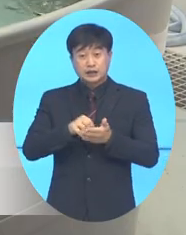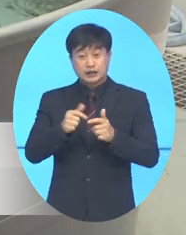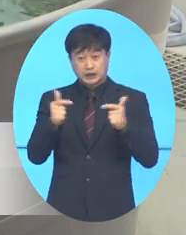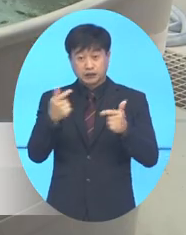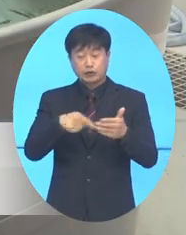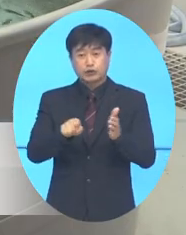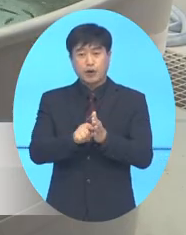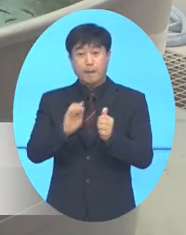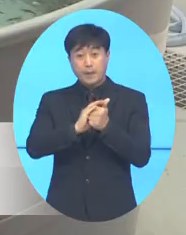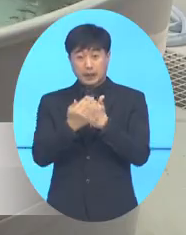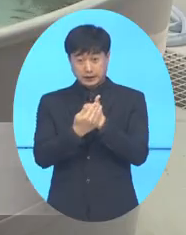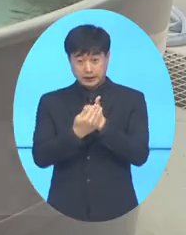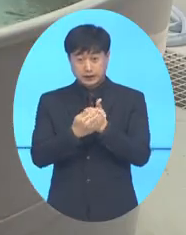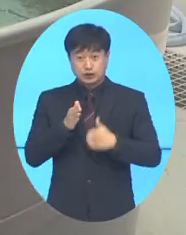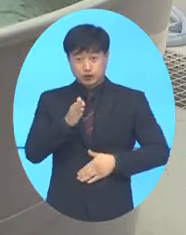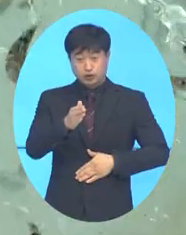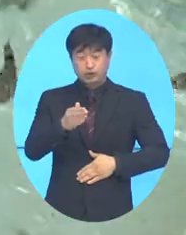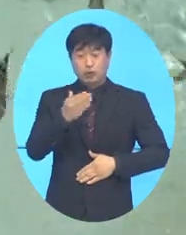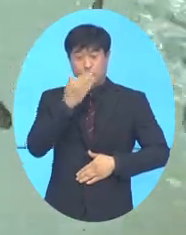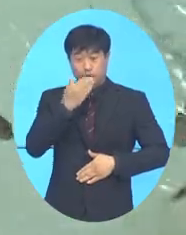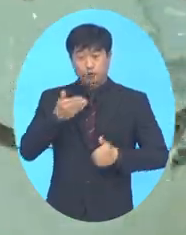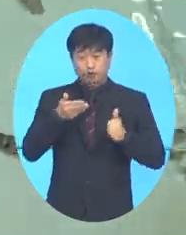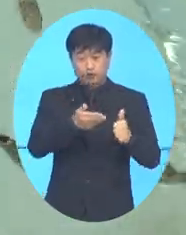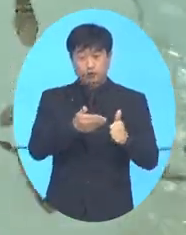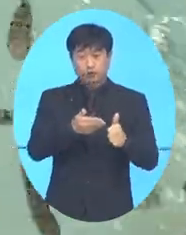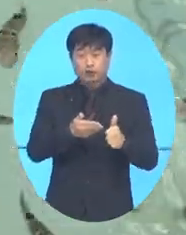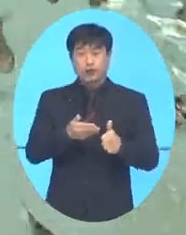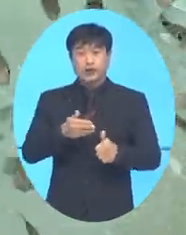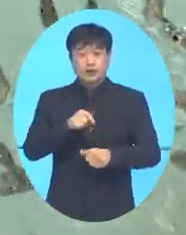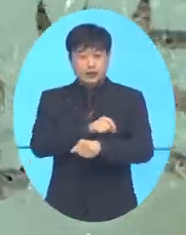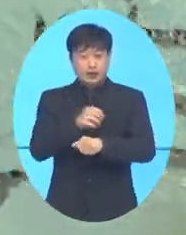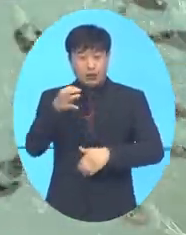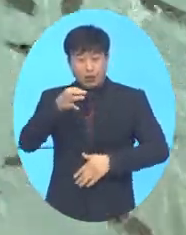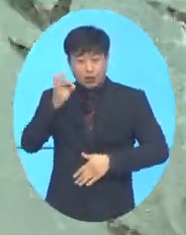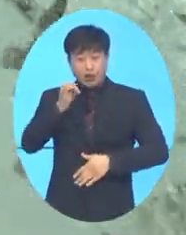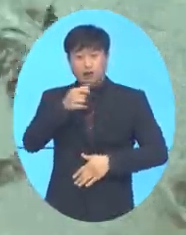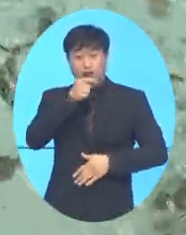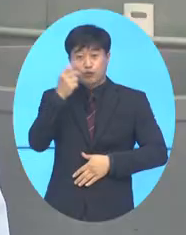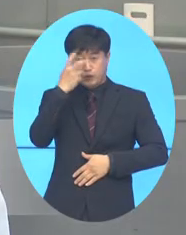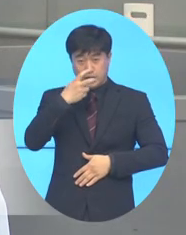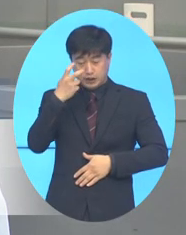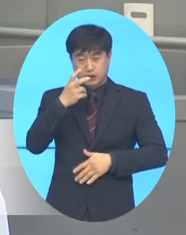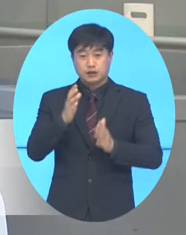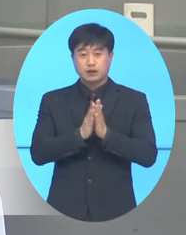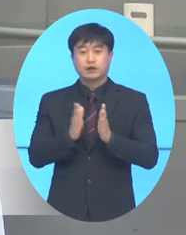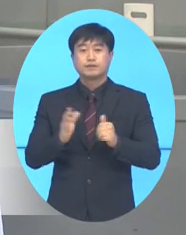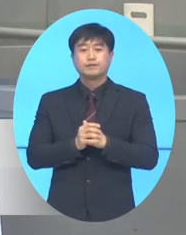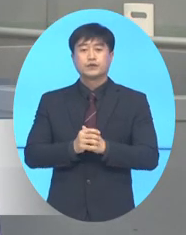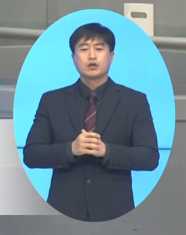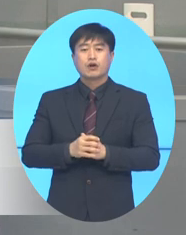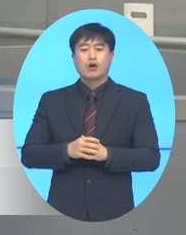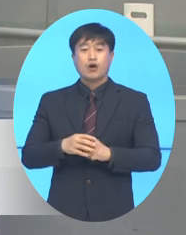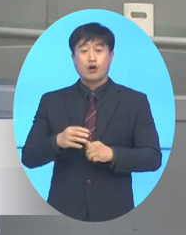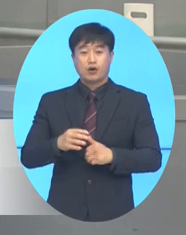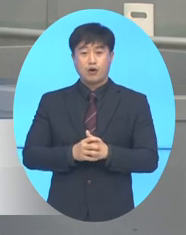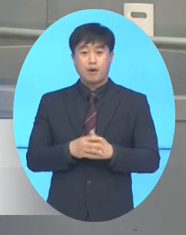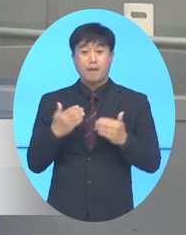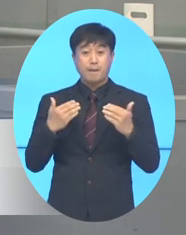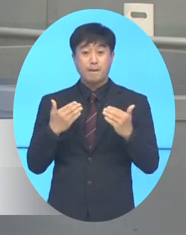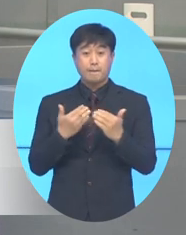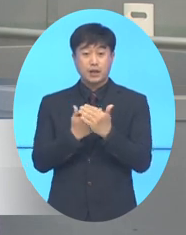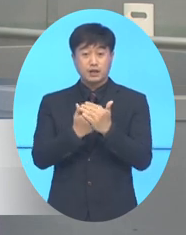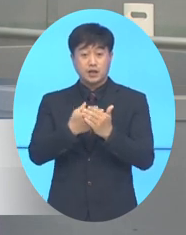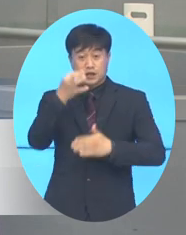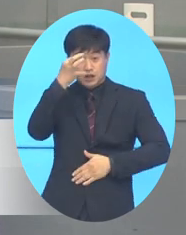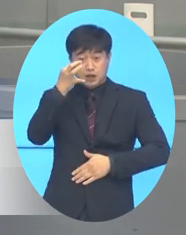마늘이 들어간 전용 사료를 먹이고 특허받은 수질 관리 기술을 적용하고 있습니다. 성장성, 기능성, 상품성에 대한